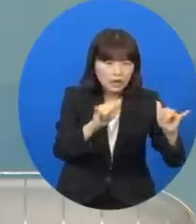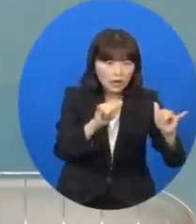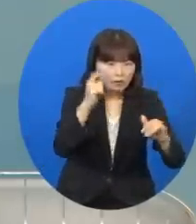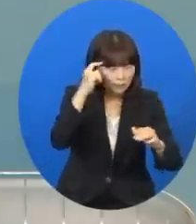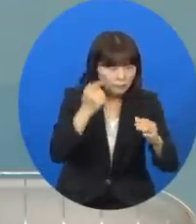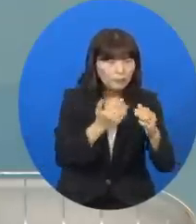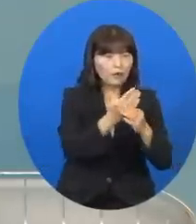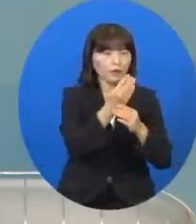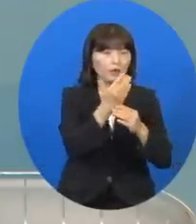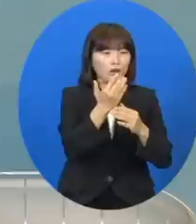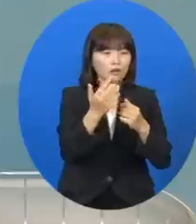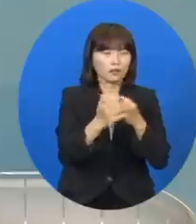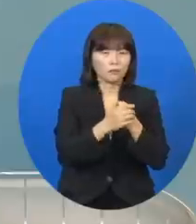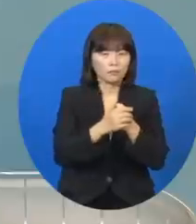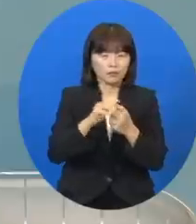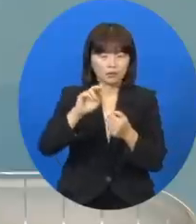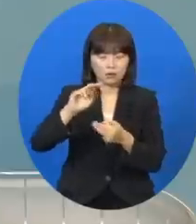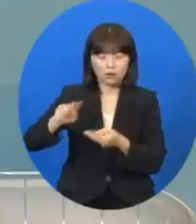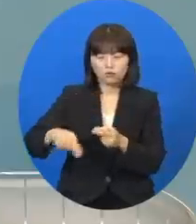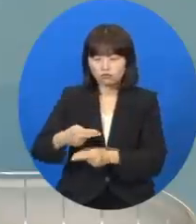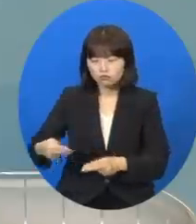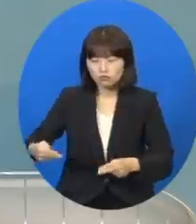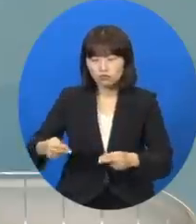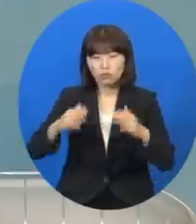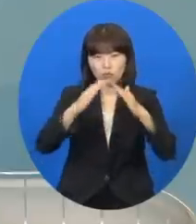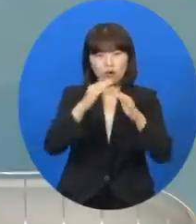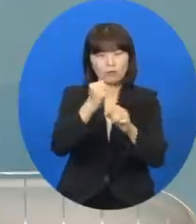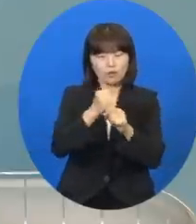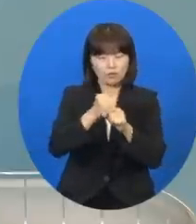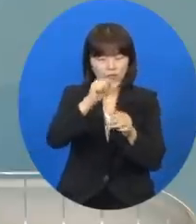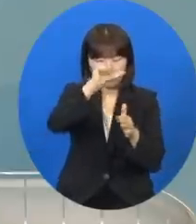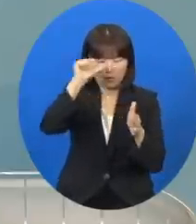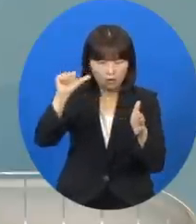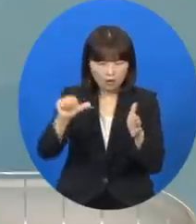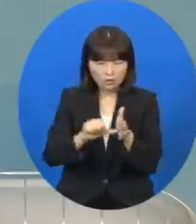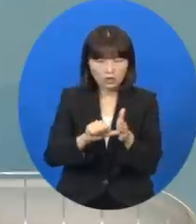만들고 그리고 평생 거기서 수도사로 사셨습니다.